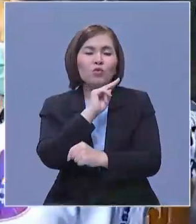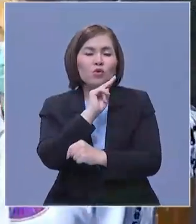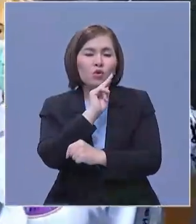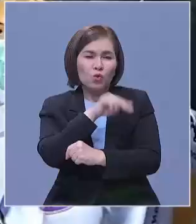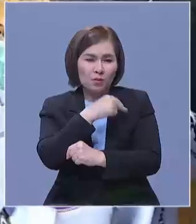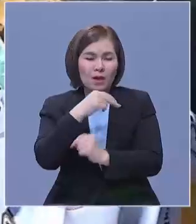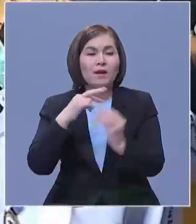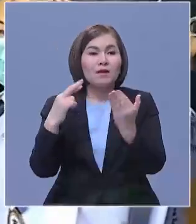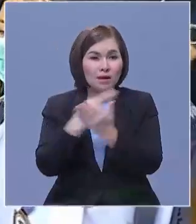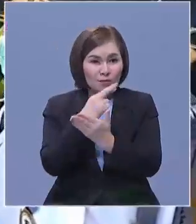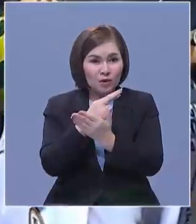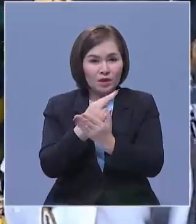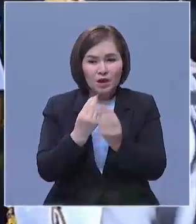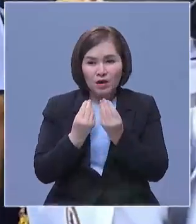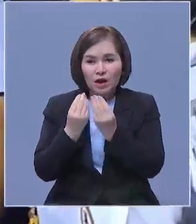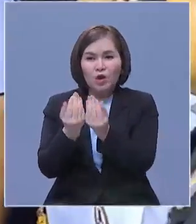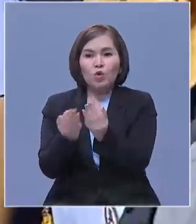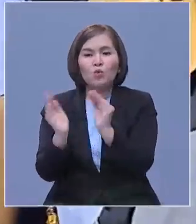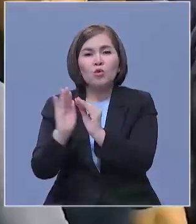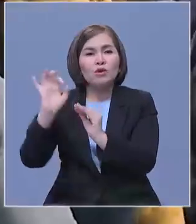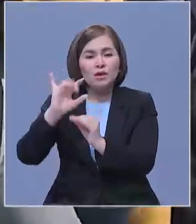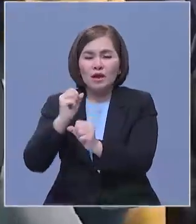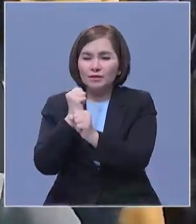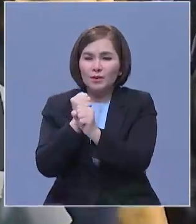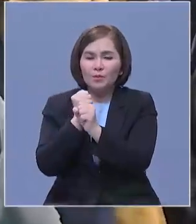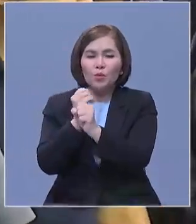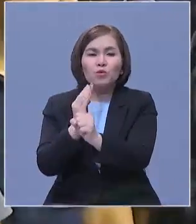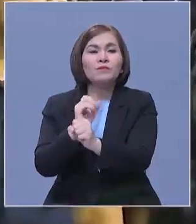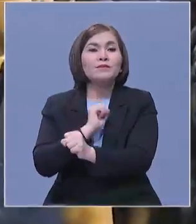าตินำไปบำเพ็ญกุศลตามศาสนาพร้อมประสานหน่วยงาน